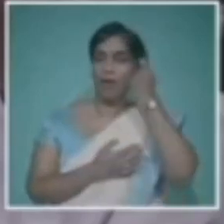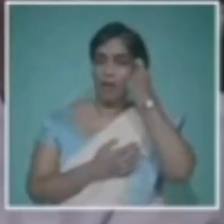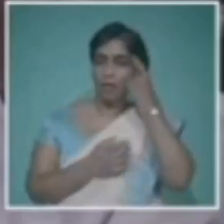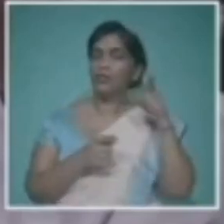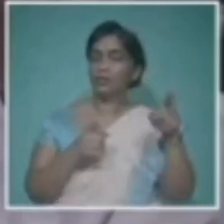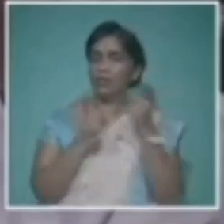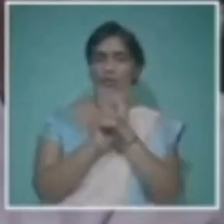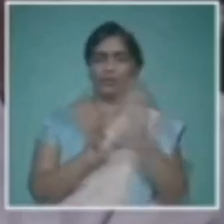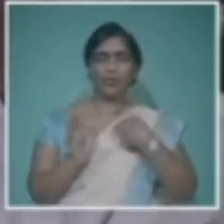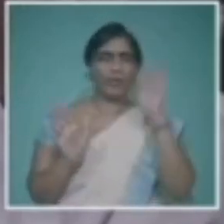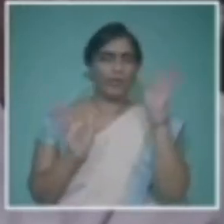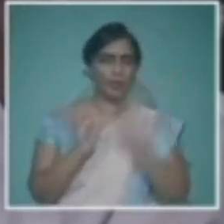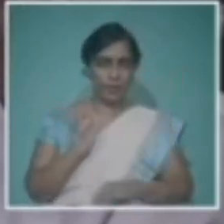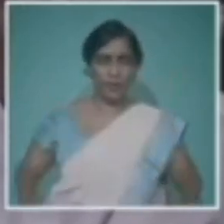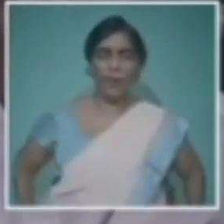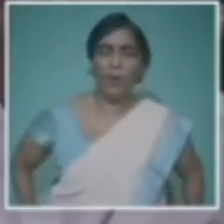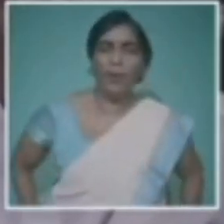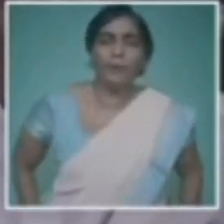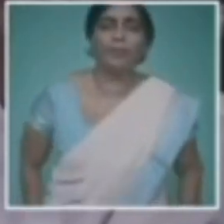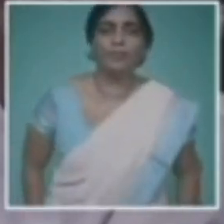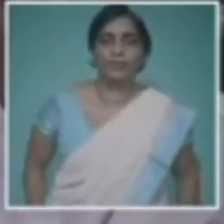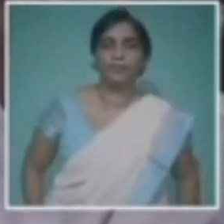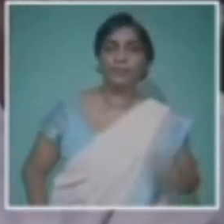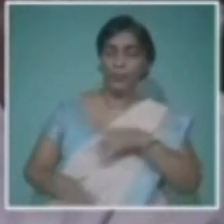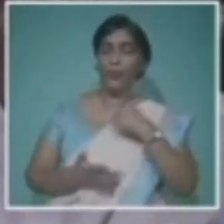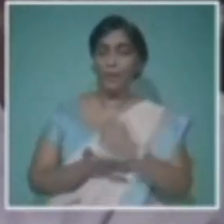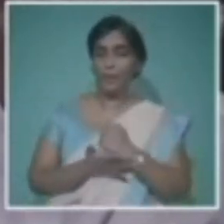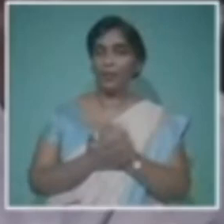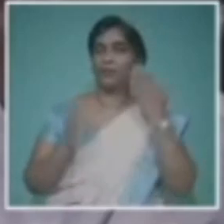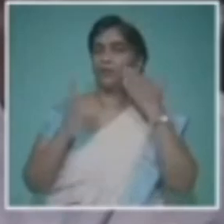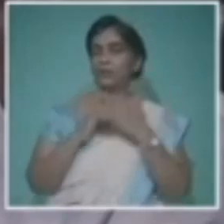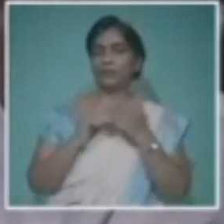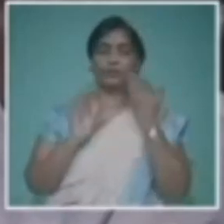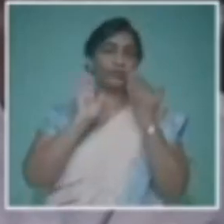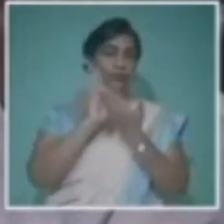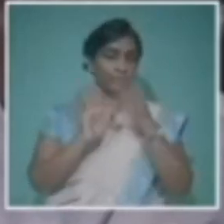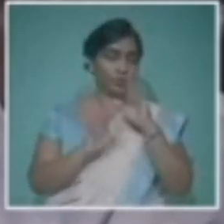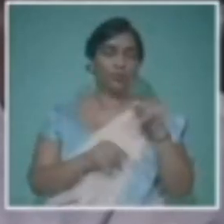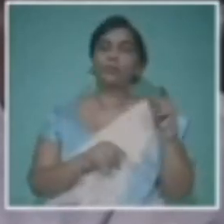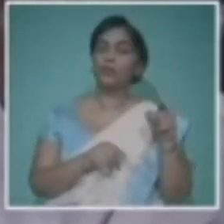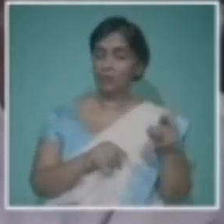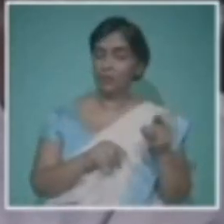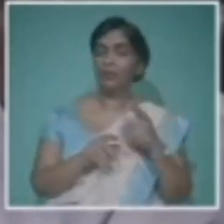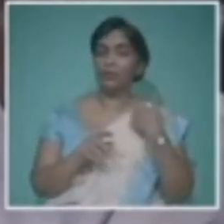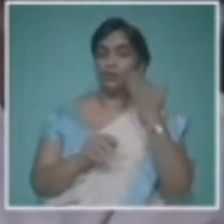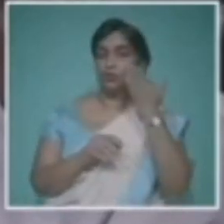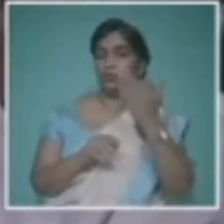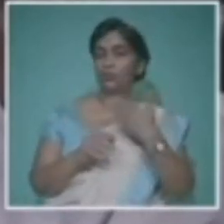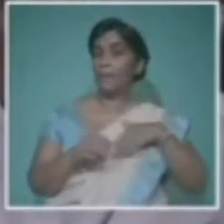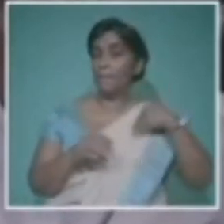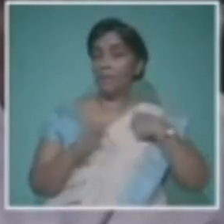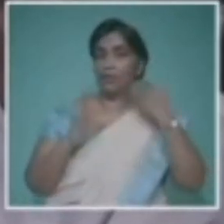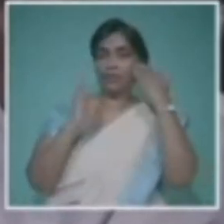එකල එකහෙලා ප්‍රතික්ෂේප කළා ඒ වෙනුවට මහ බැංකු පද්ධතියක් හඳුන්වා දුන් අතර ඒ කැපිපෙන ලක්ෂණ